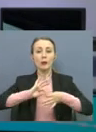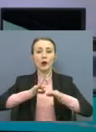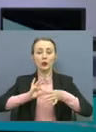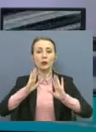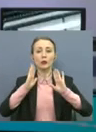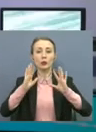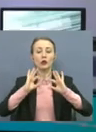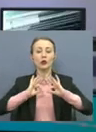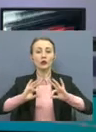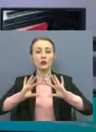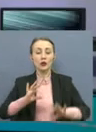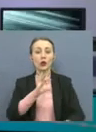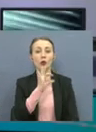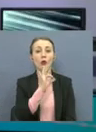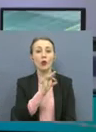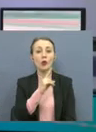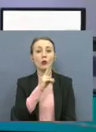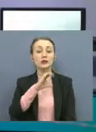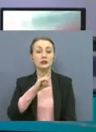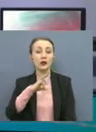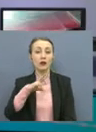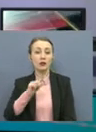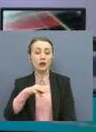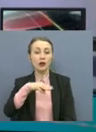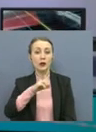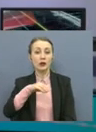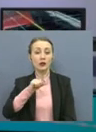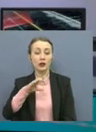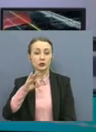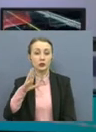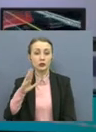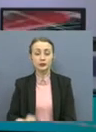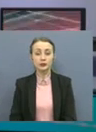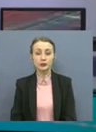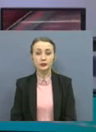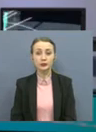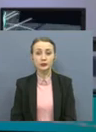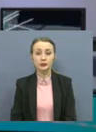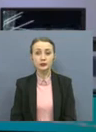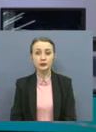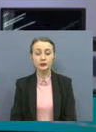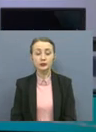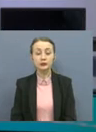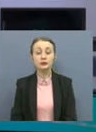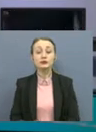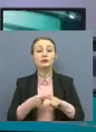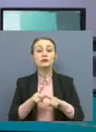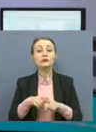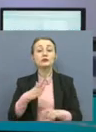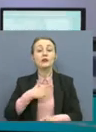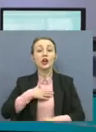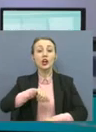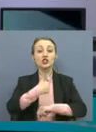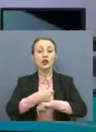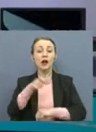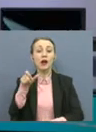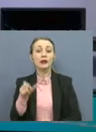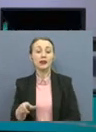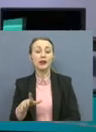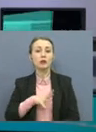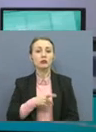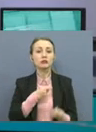сандықта ауданынан бірқатар әлеуметтік нысандардың жұмысымен танысты. Ауданның дамуына деп 2 миллиард теңге қаржы бөлінбек. Облыс әкімі